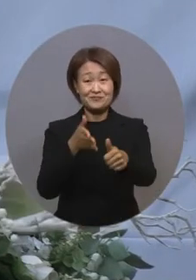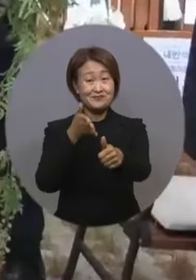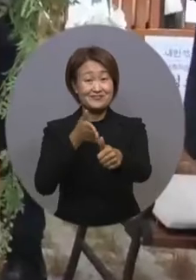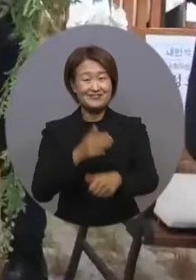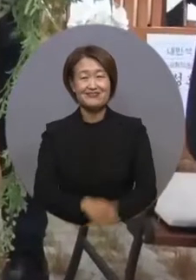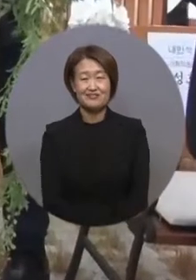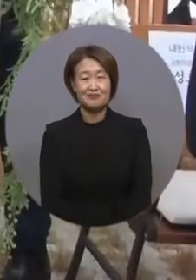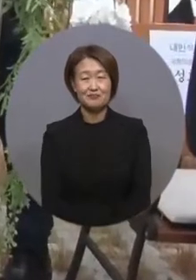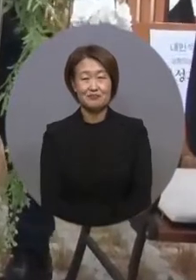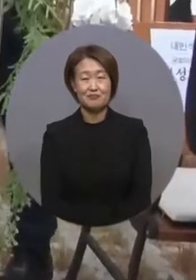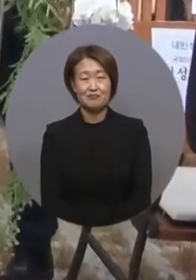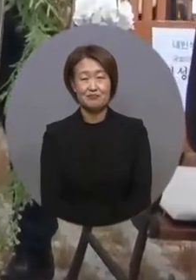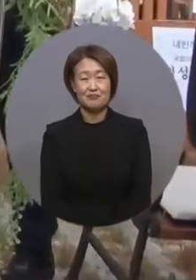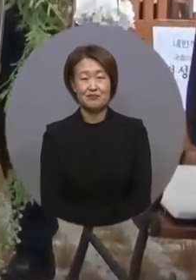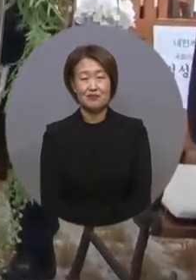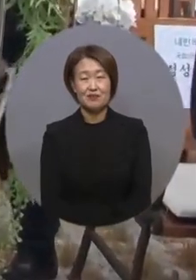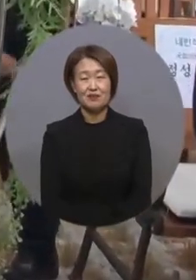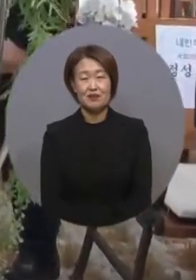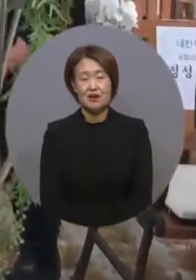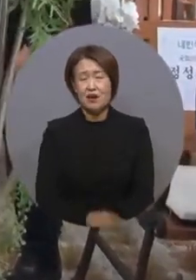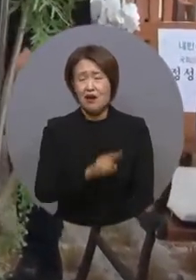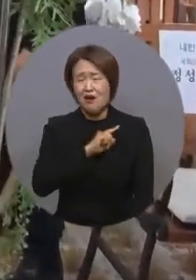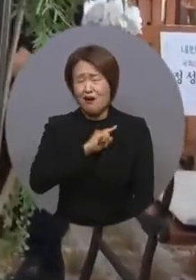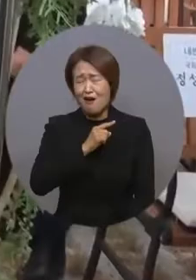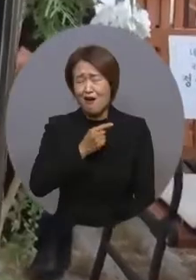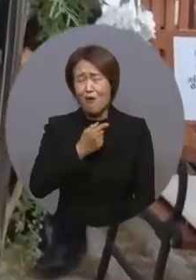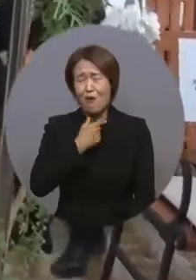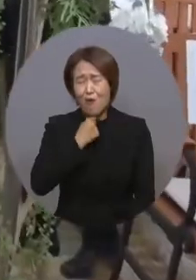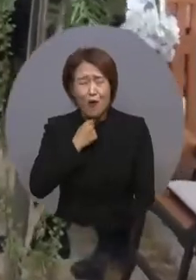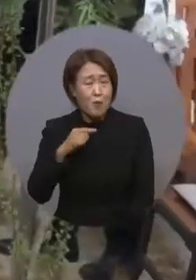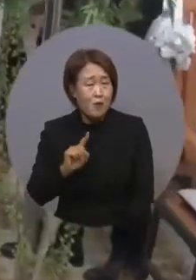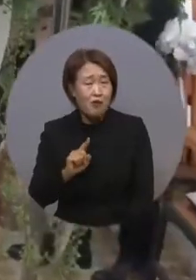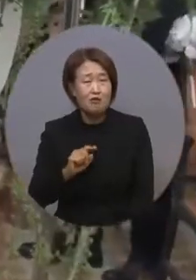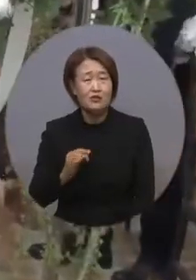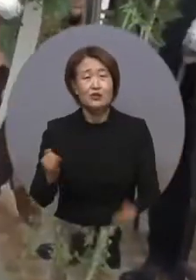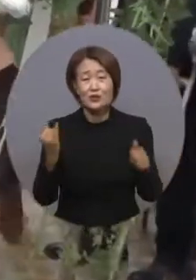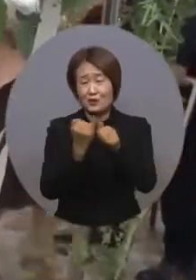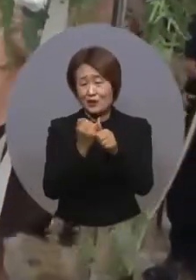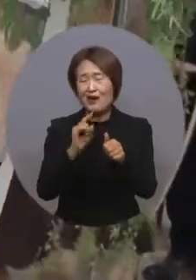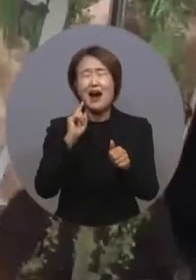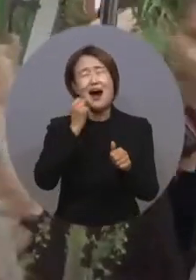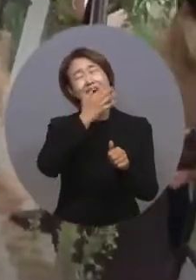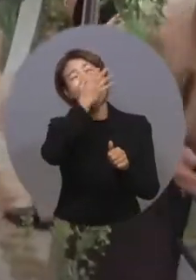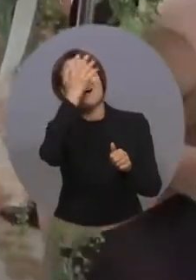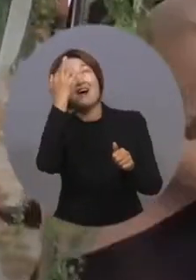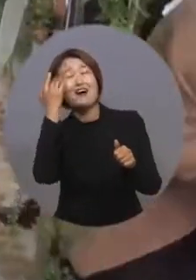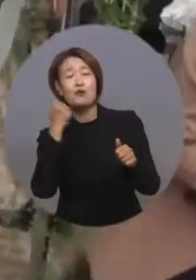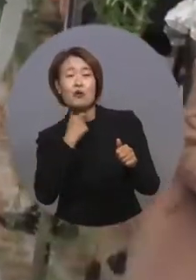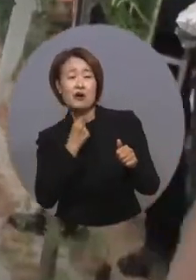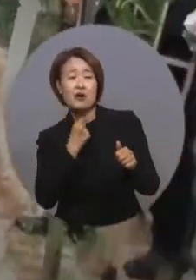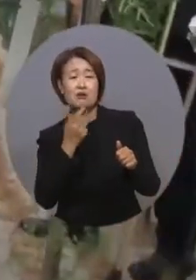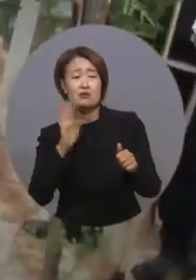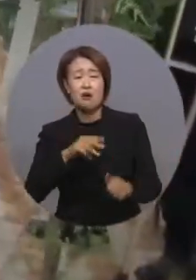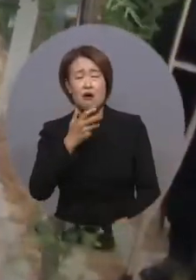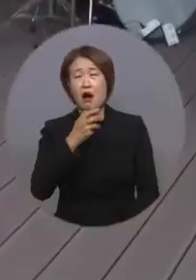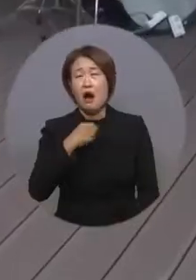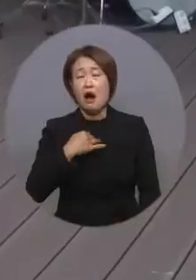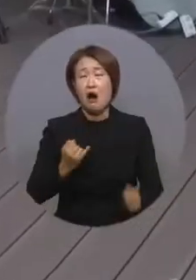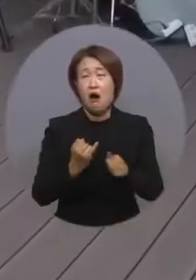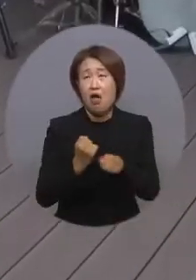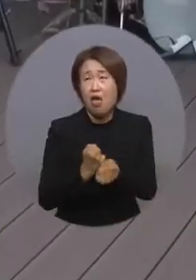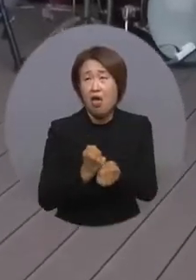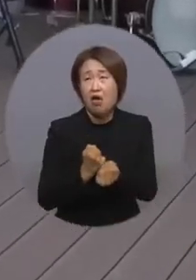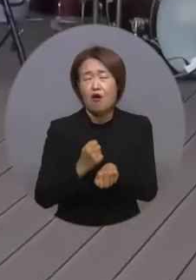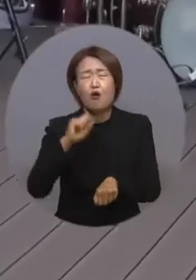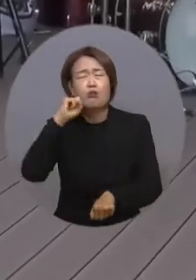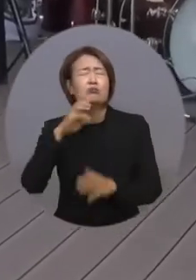바라겠습니다. 삶 속 간절한 소망 중 하나, 아름다운 결혼식. 그러나 꿈꾸는 것도 어려웠던 시민들을